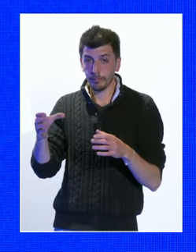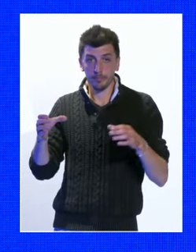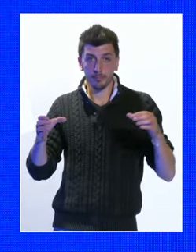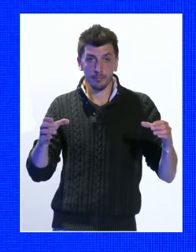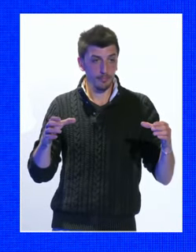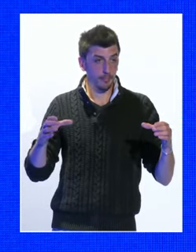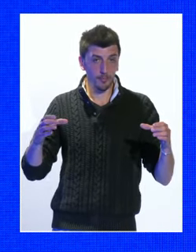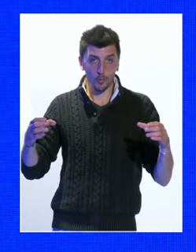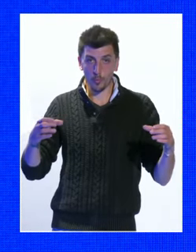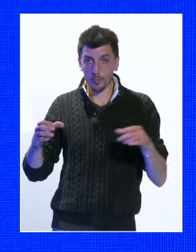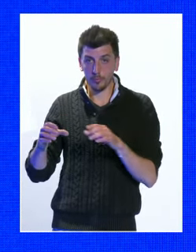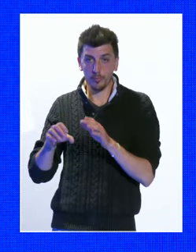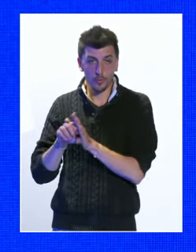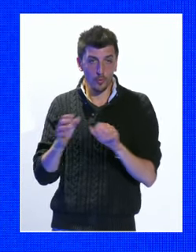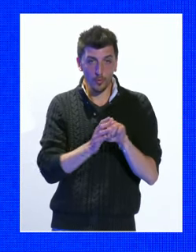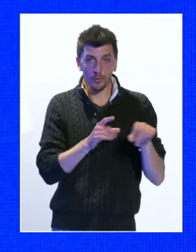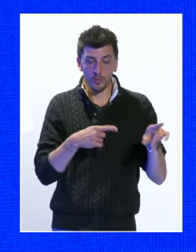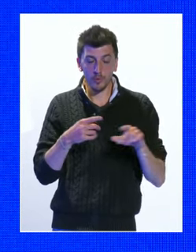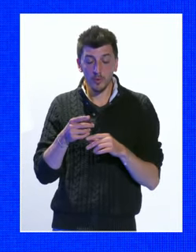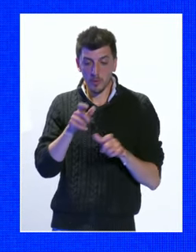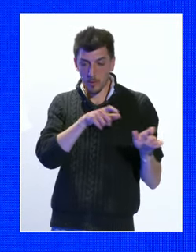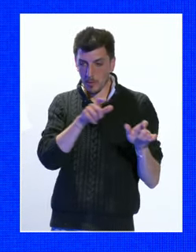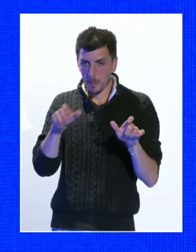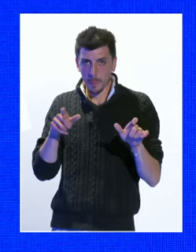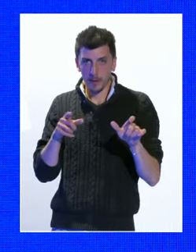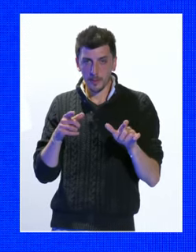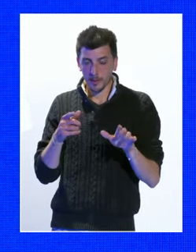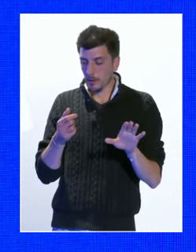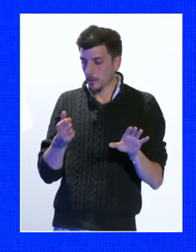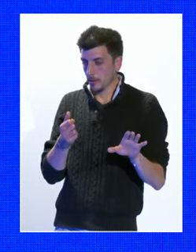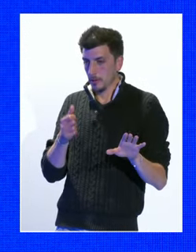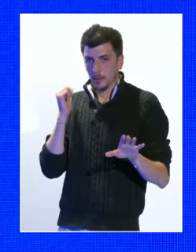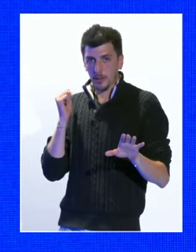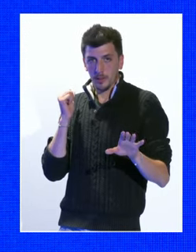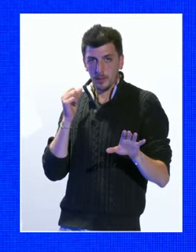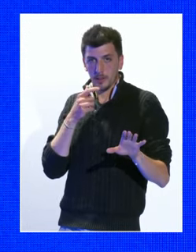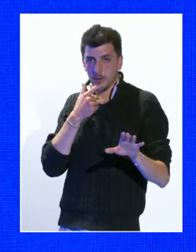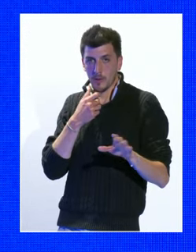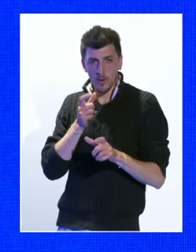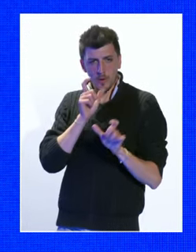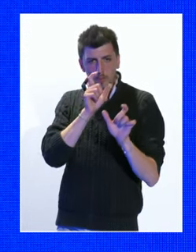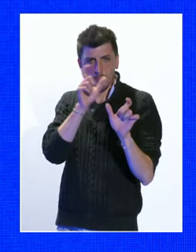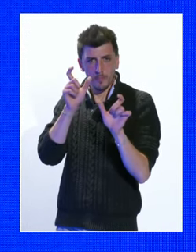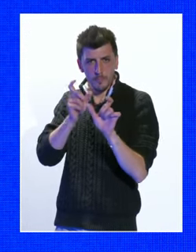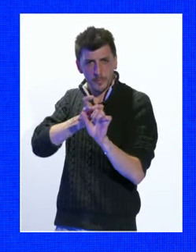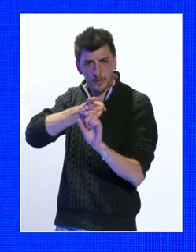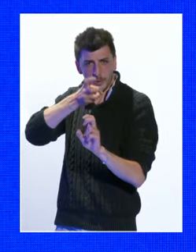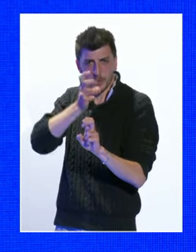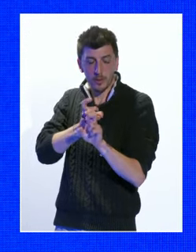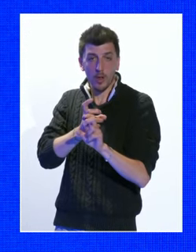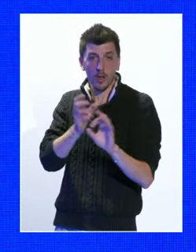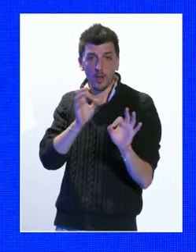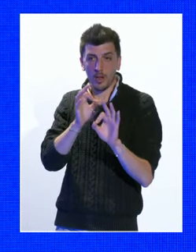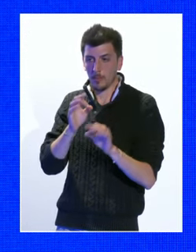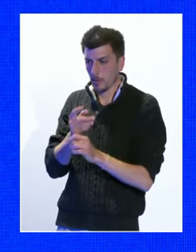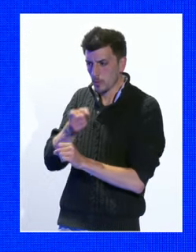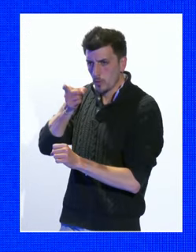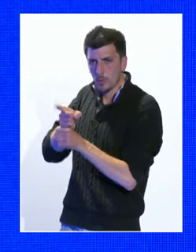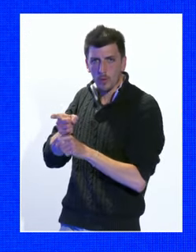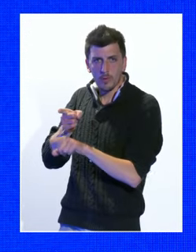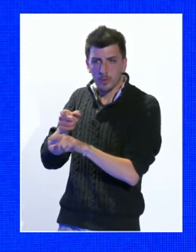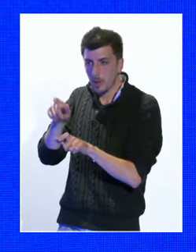sur les deux bords, de gens qui, la veille, n'ont pas de mots assez durs pour condamner l'extrême de leur camp,